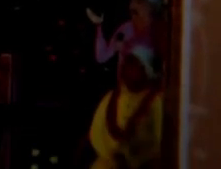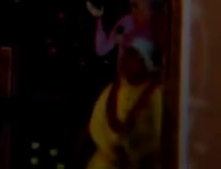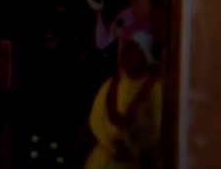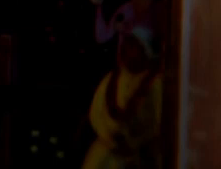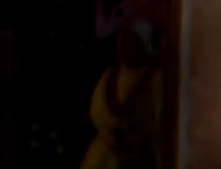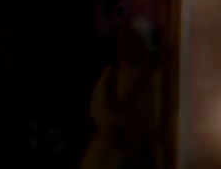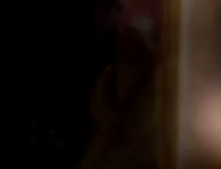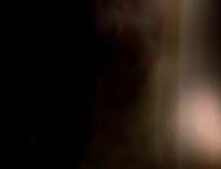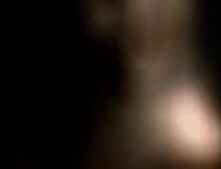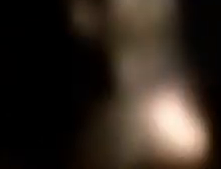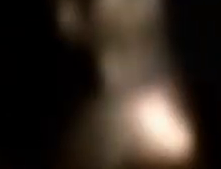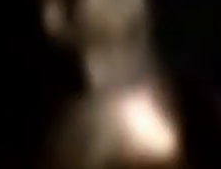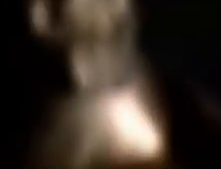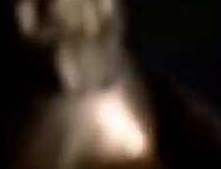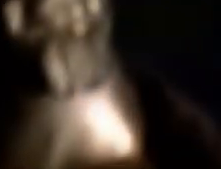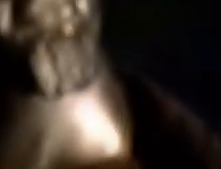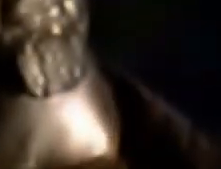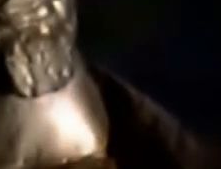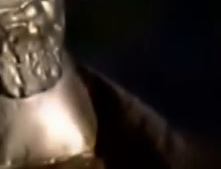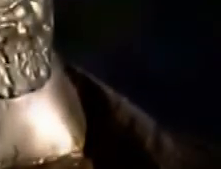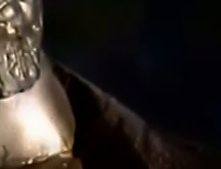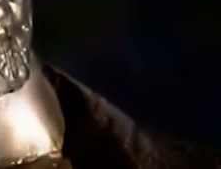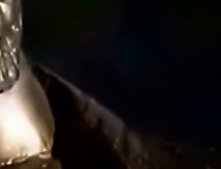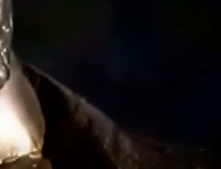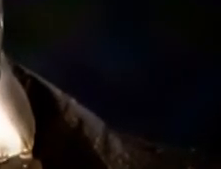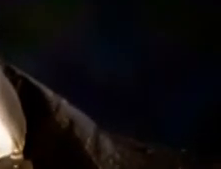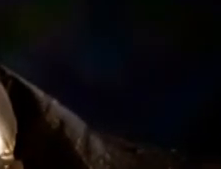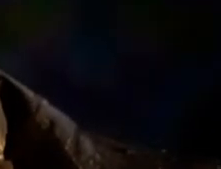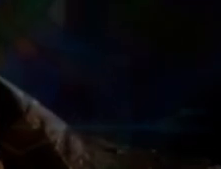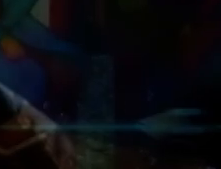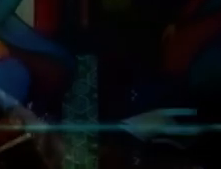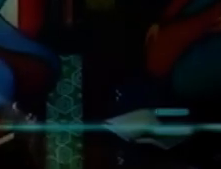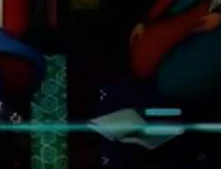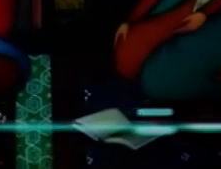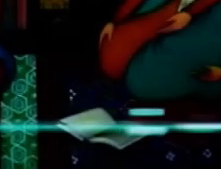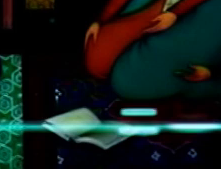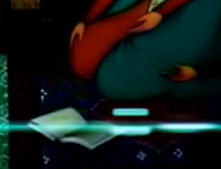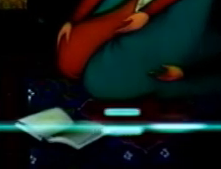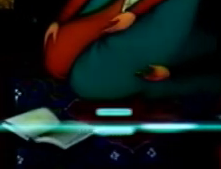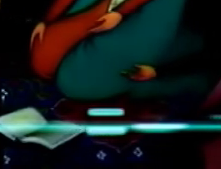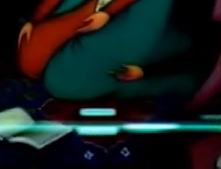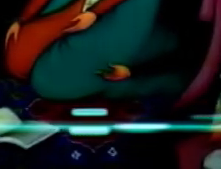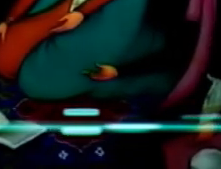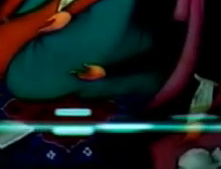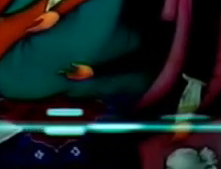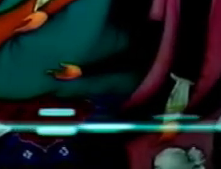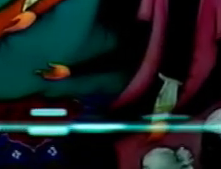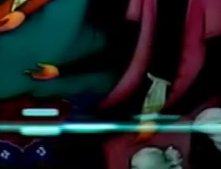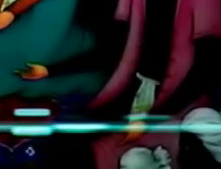dur ko'nglim andoq telbadur kim sochi zanjiridur chohi